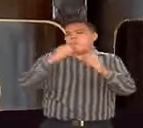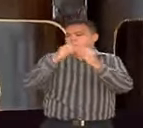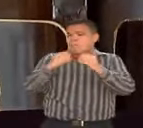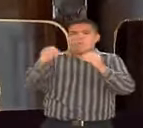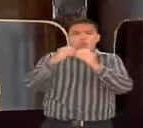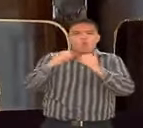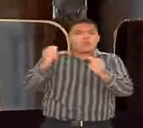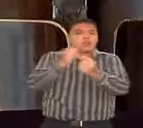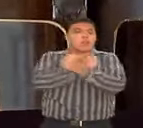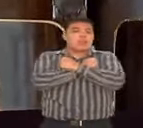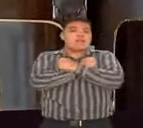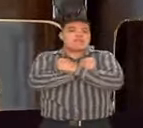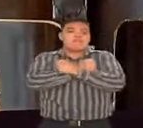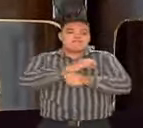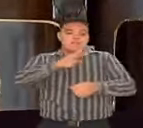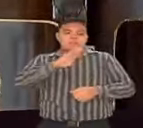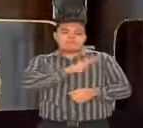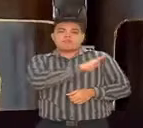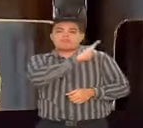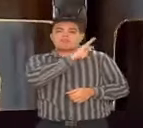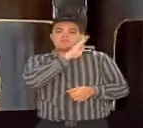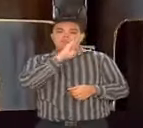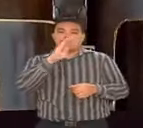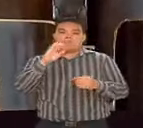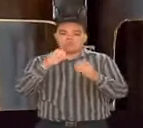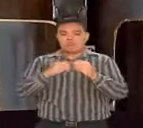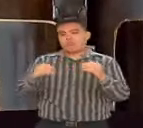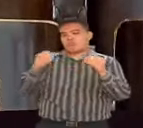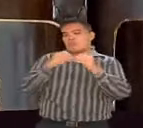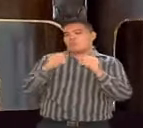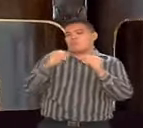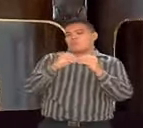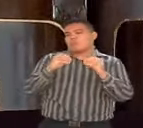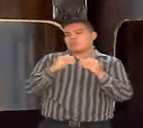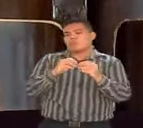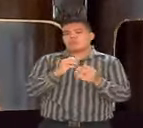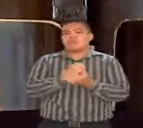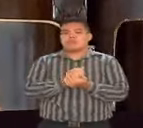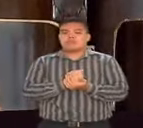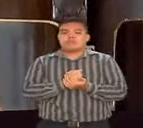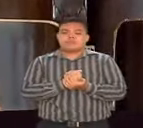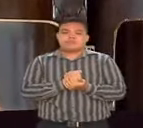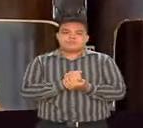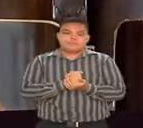love, the braver we get, the more courageous we get.